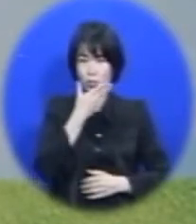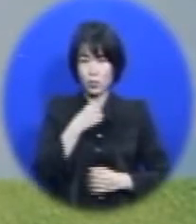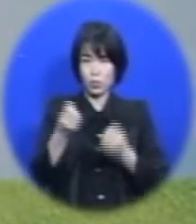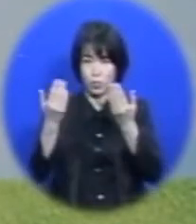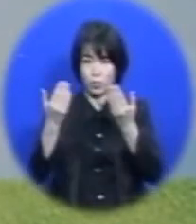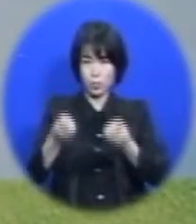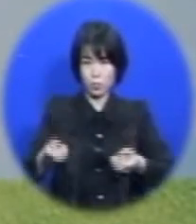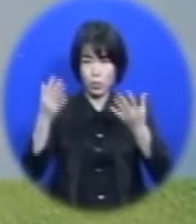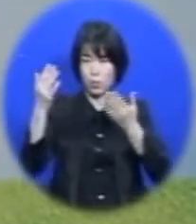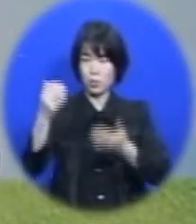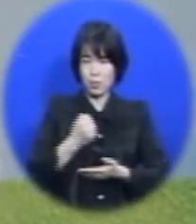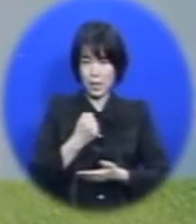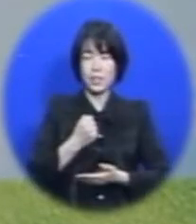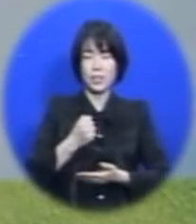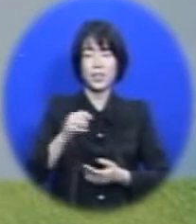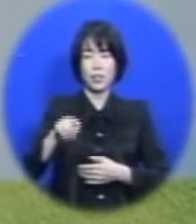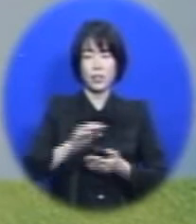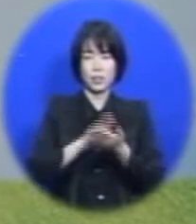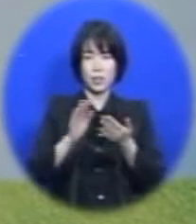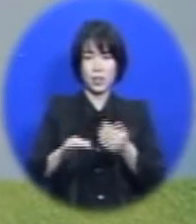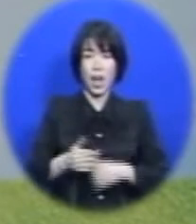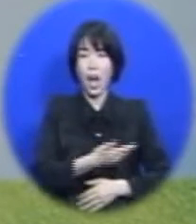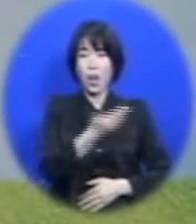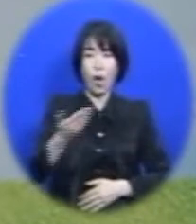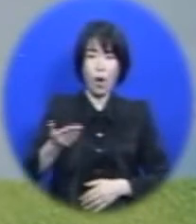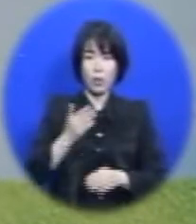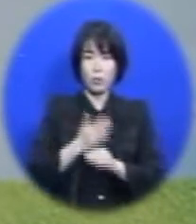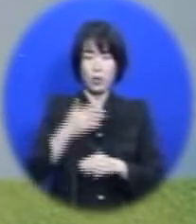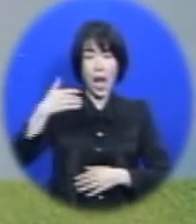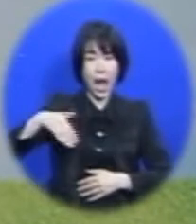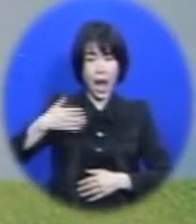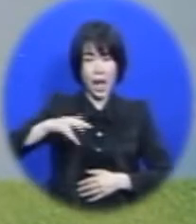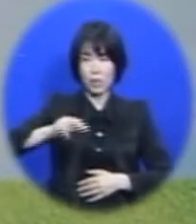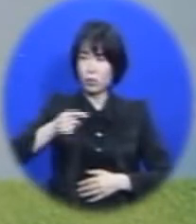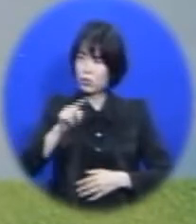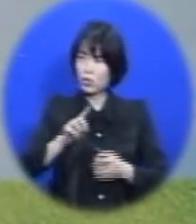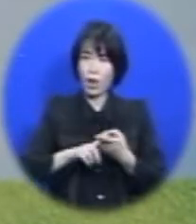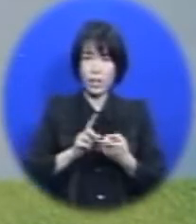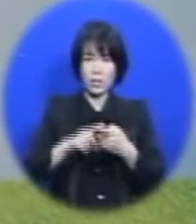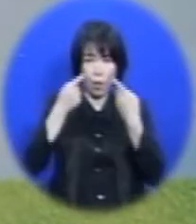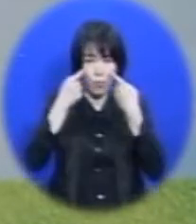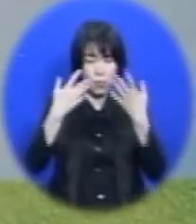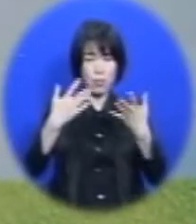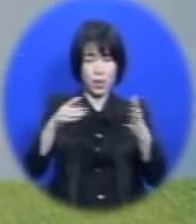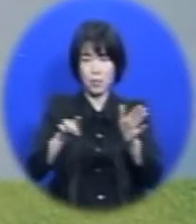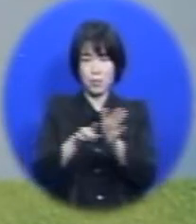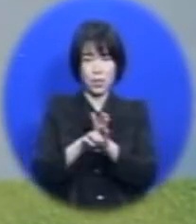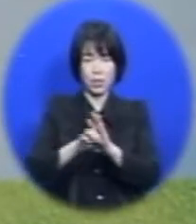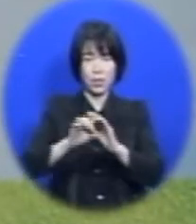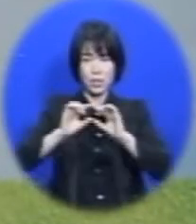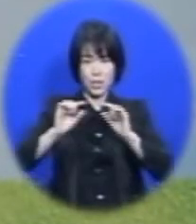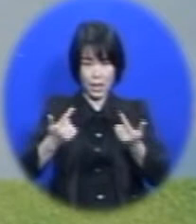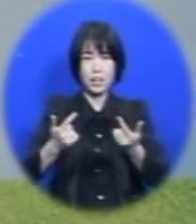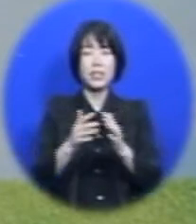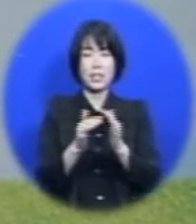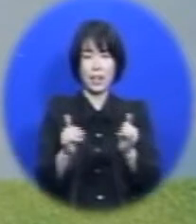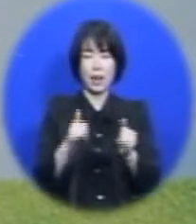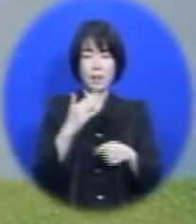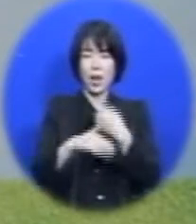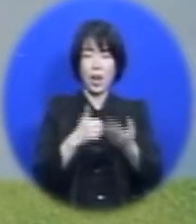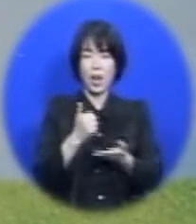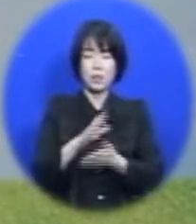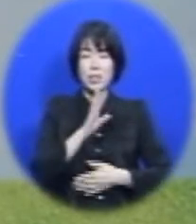겁니다. 자, 그런데 여러분 중에 아직도 그 점이 분명하게 믿어지지 않으시는 분,